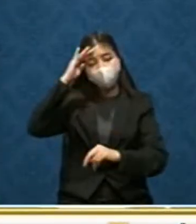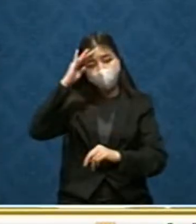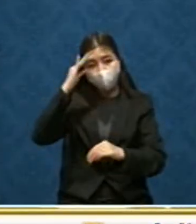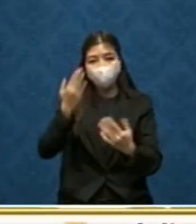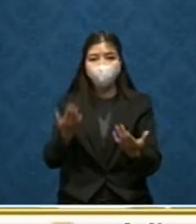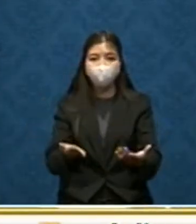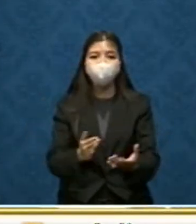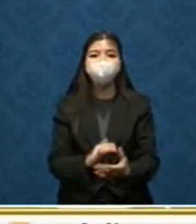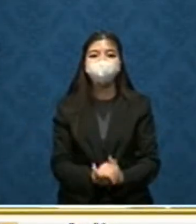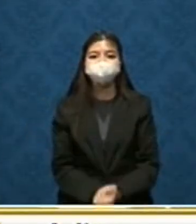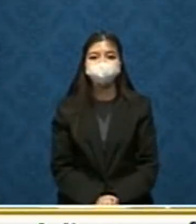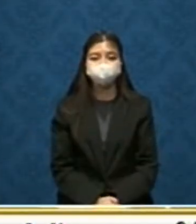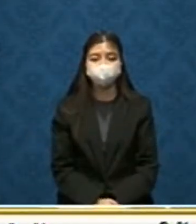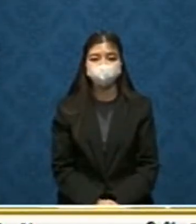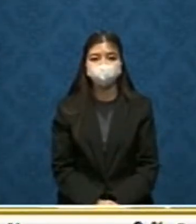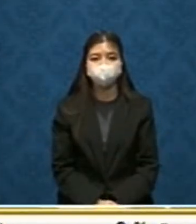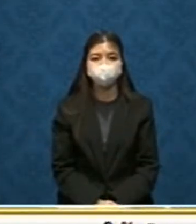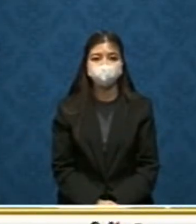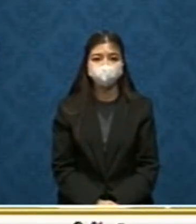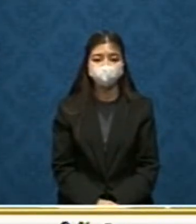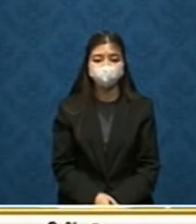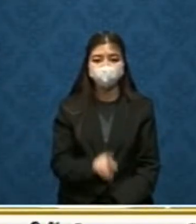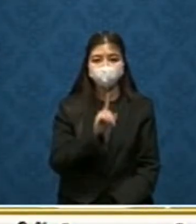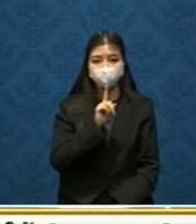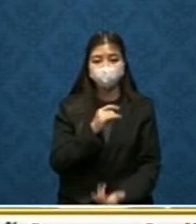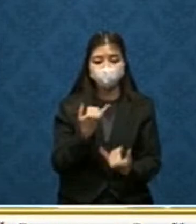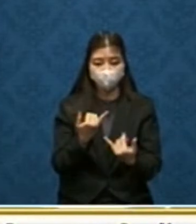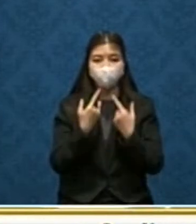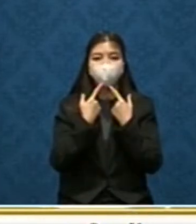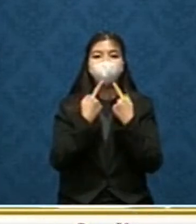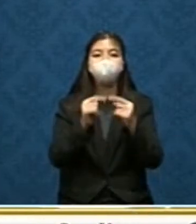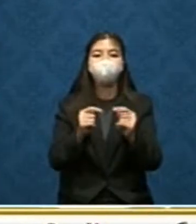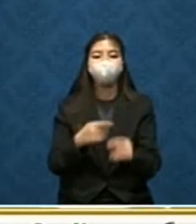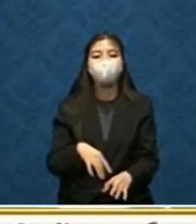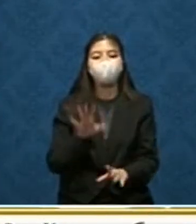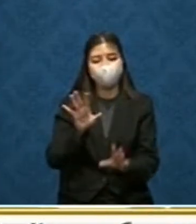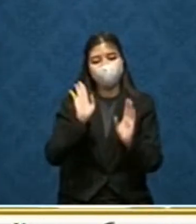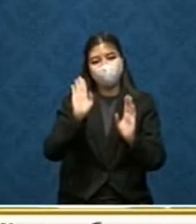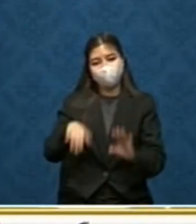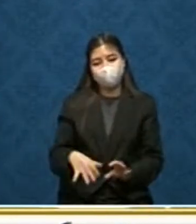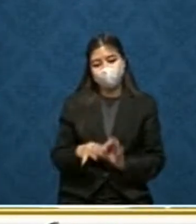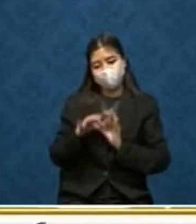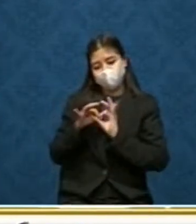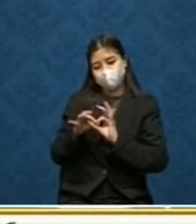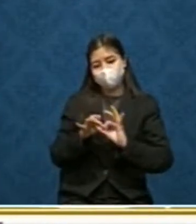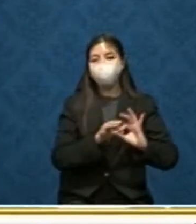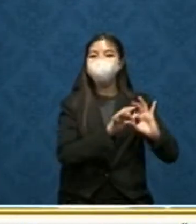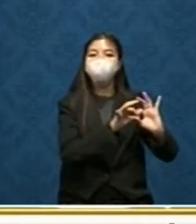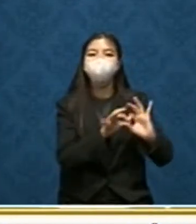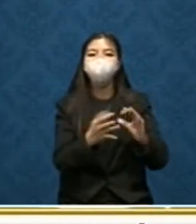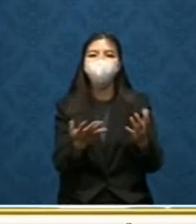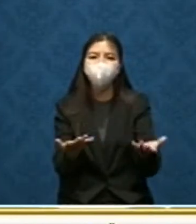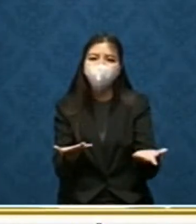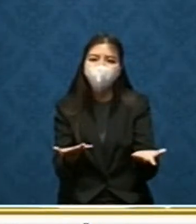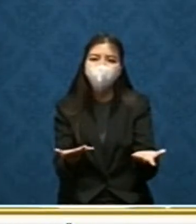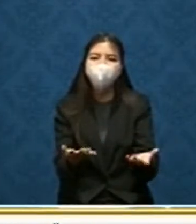ถ้าพูดแบนี้ ท่านนายกกตอบว่า คุณกไปเทยวโงคนนั้นคนนี้มา โยงมา ตอบสนๆแกนี้นะ